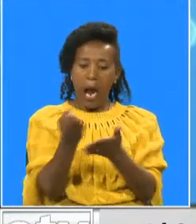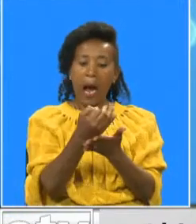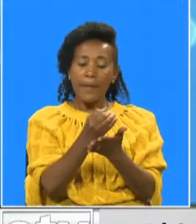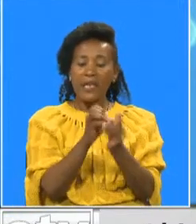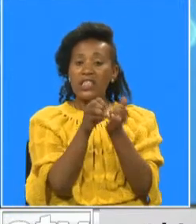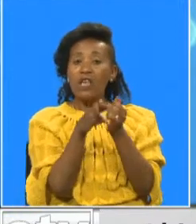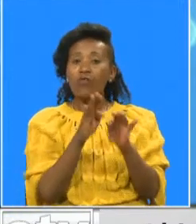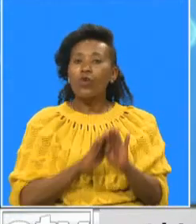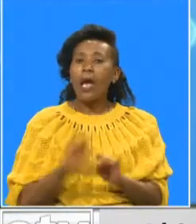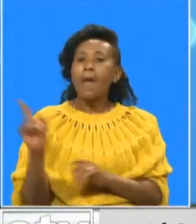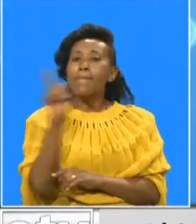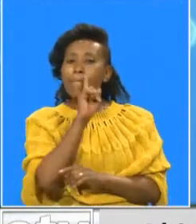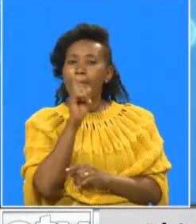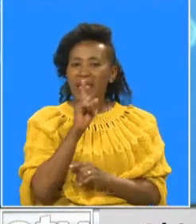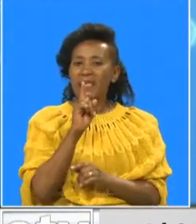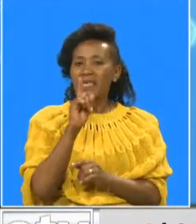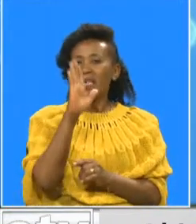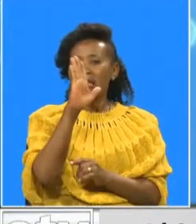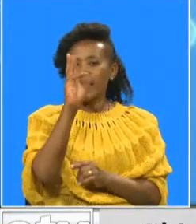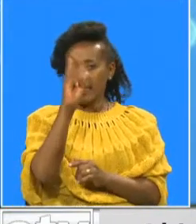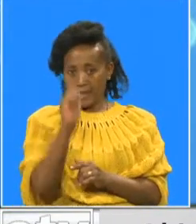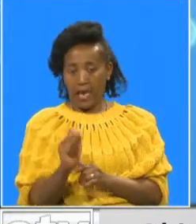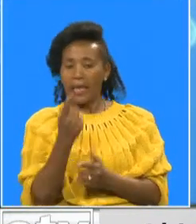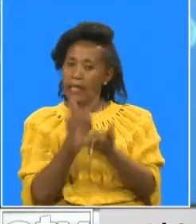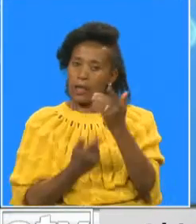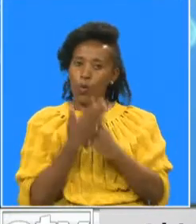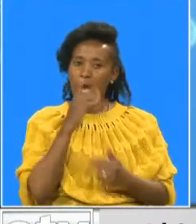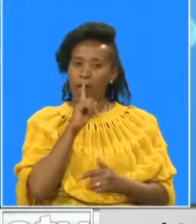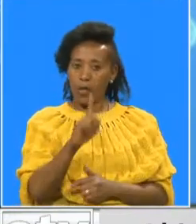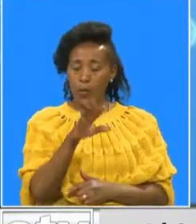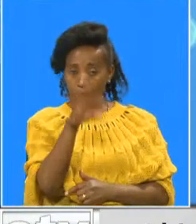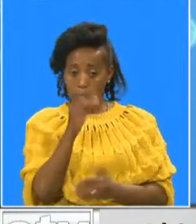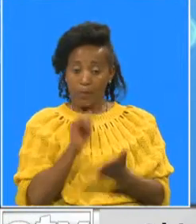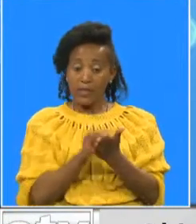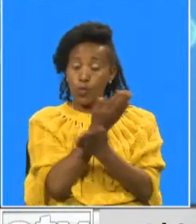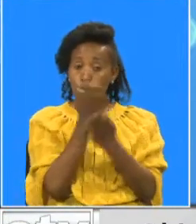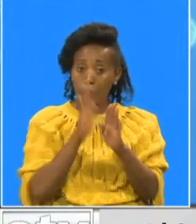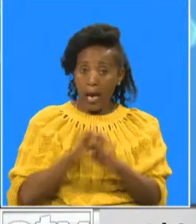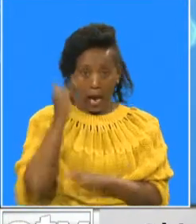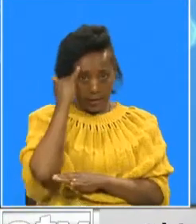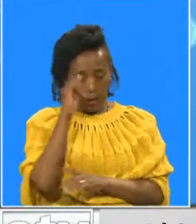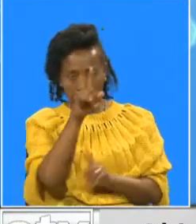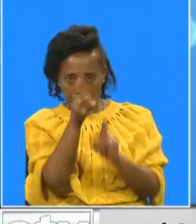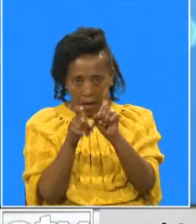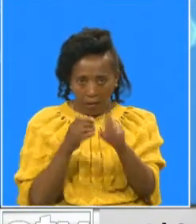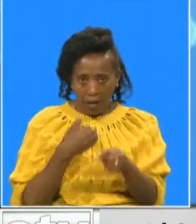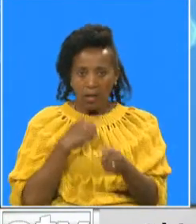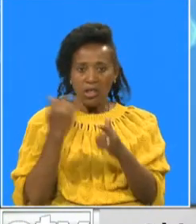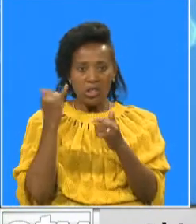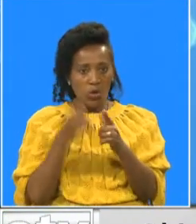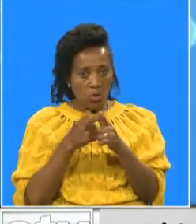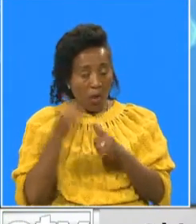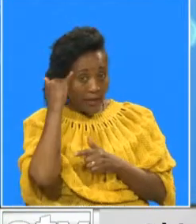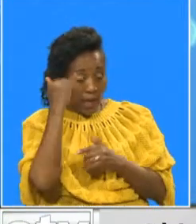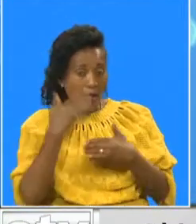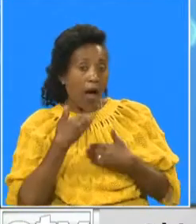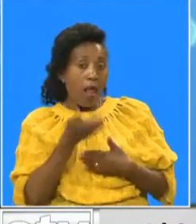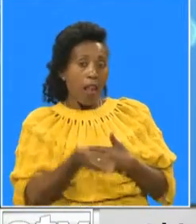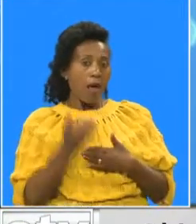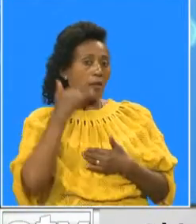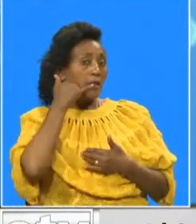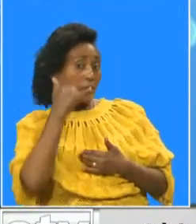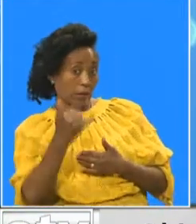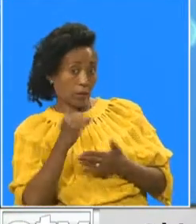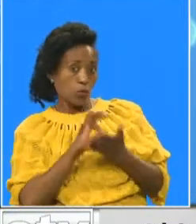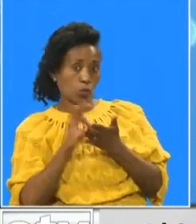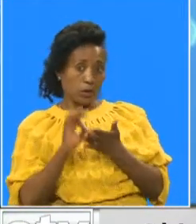በአምራች ዘርፉ ላይ ምን ገጽታ ነበረው የሚለውን የተወያየን የምንገኘው። በዚህ ጉዳይ ላይ ሀሳቦች፣ ጥያቄዎች እንዲሁም አስተያየቶች ካሏችሁ በስቱዲዮ